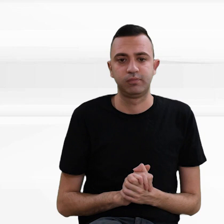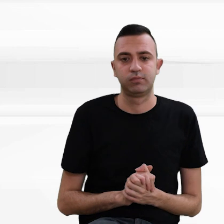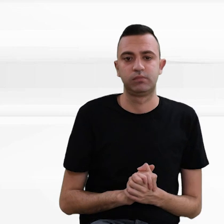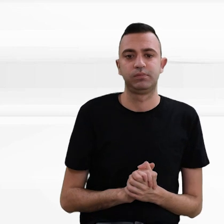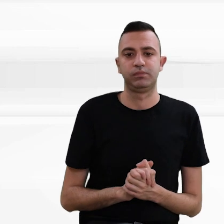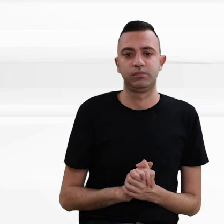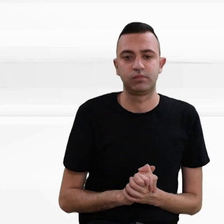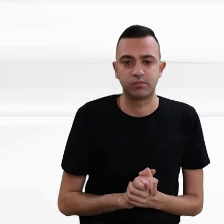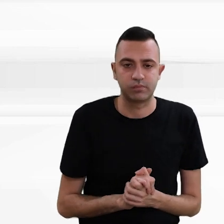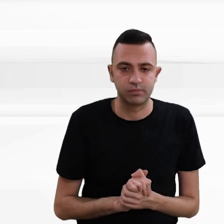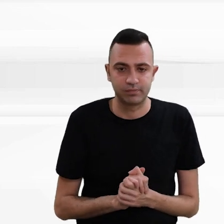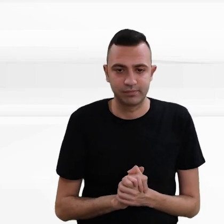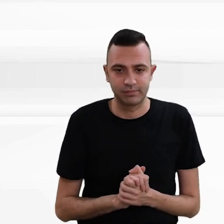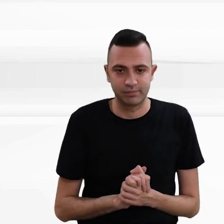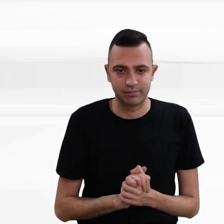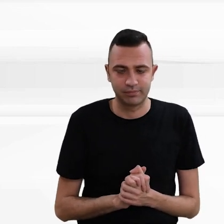ve